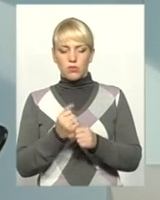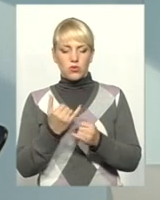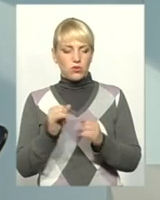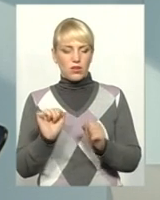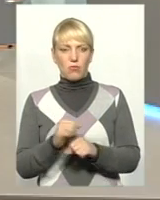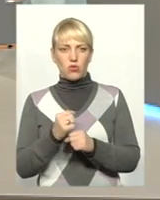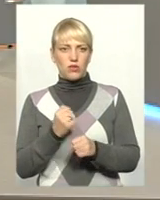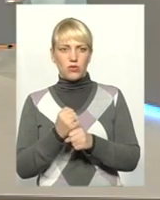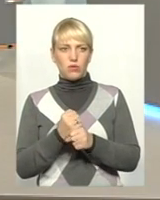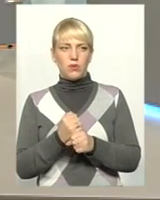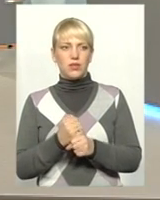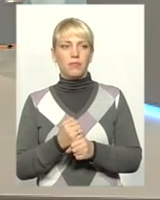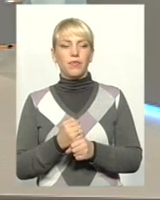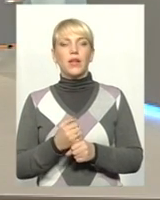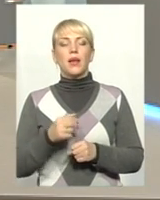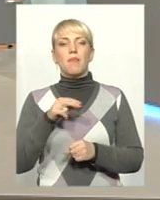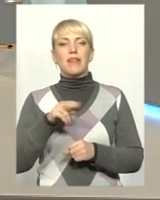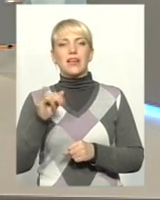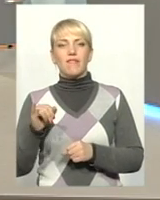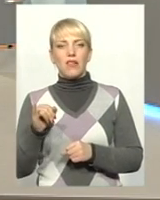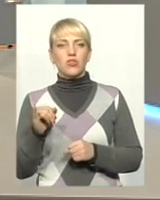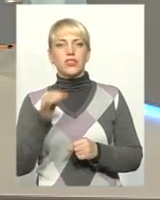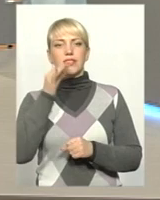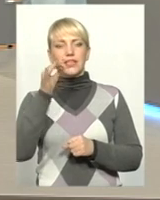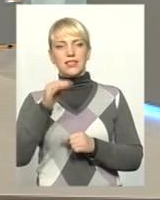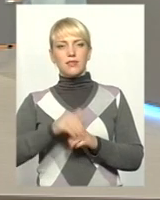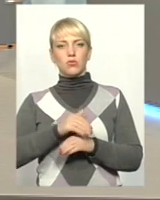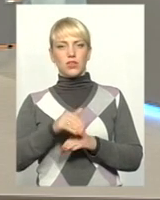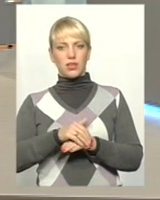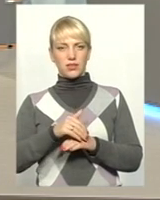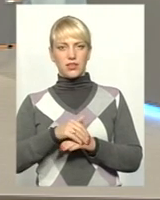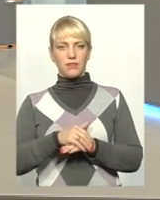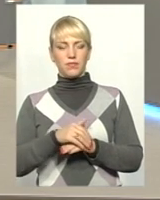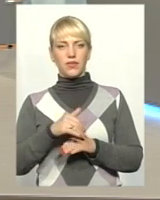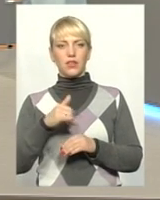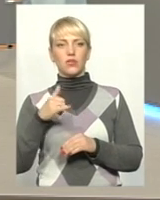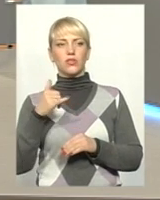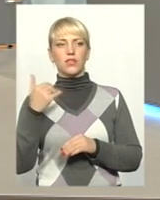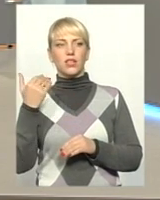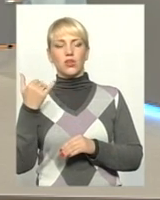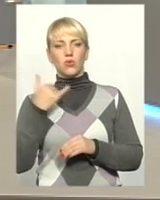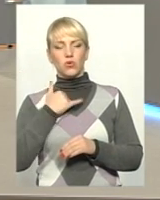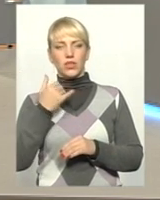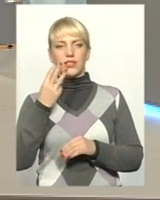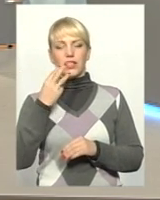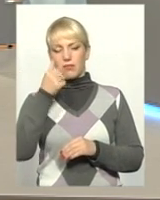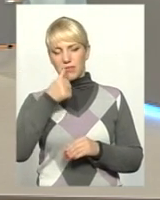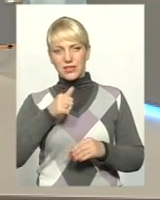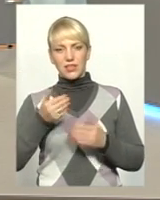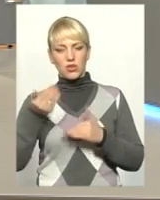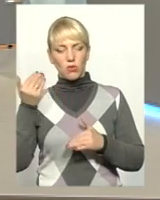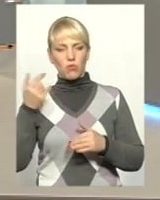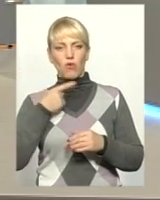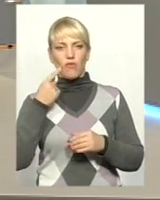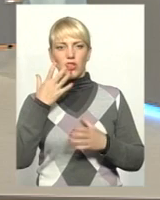неможливо. Петре Івановичу, скажіть, будь ласка, ми ще три місяці тому говорили ще про